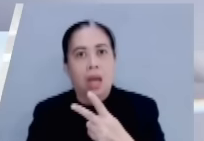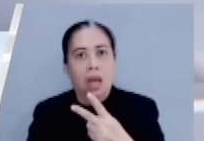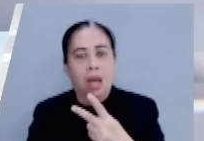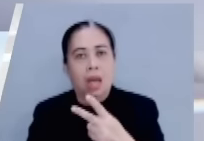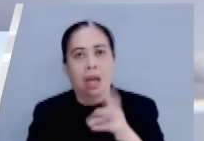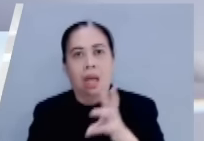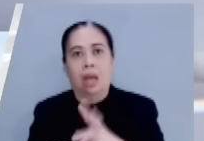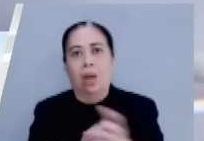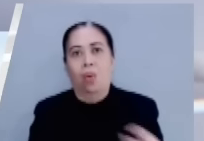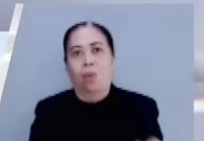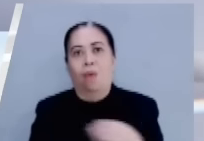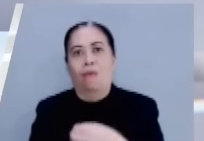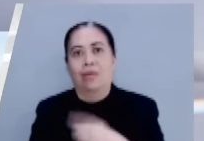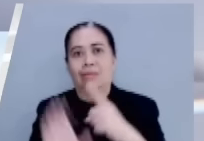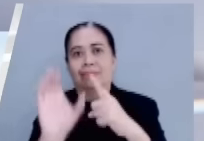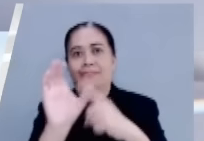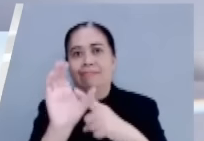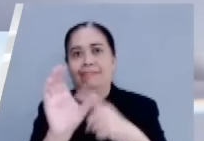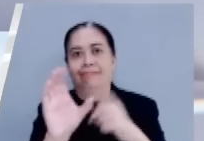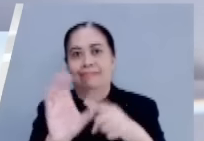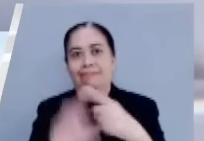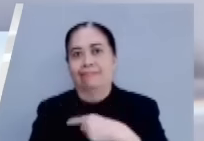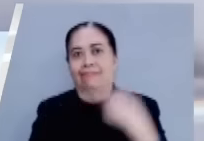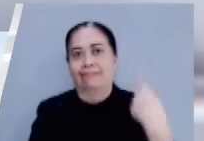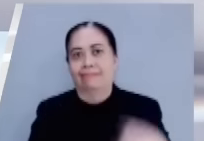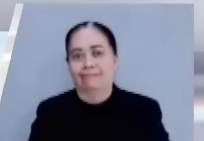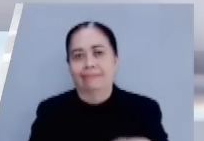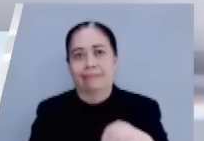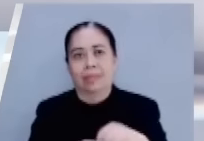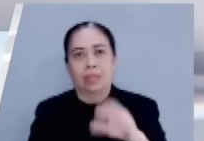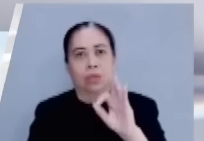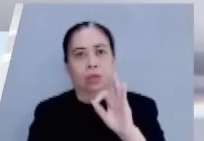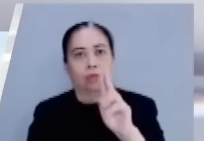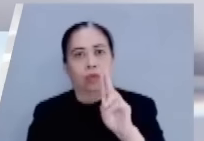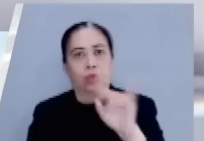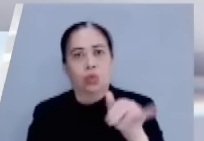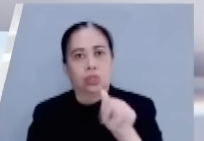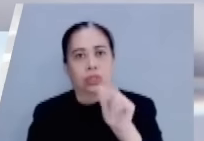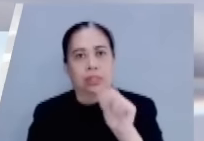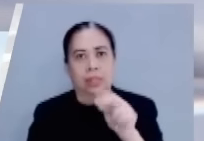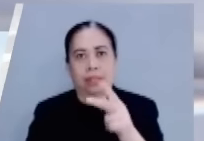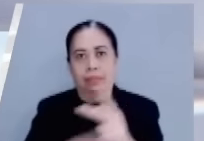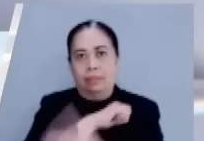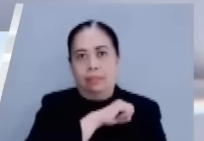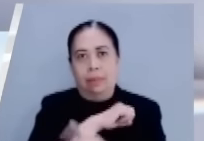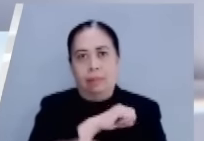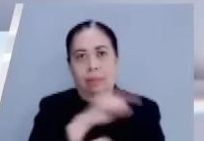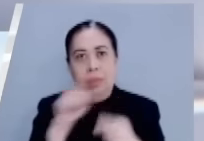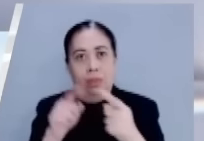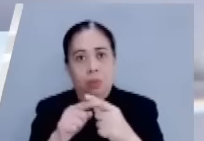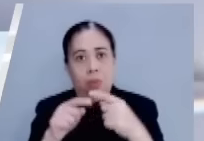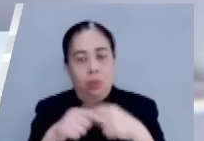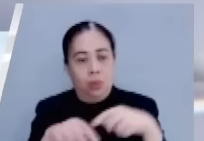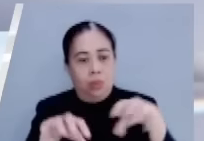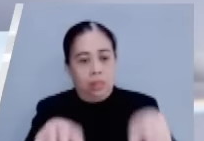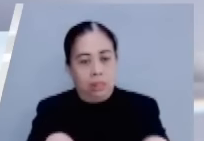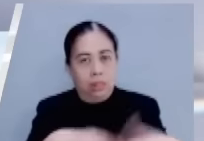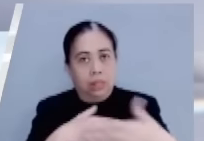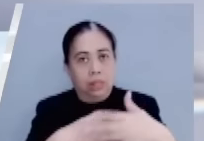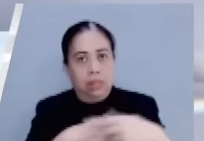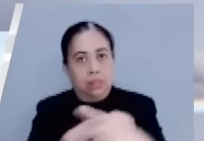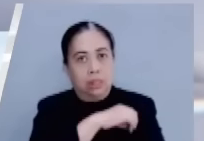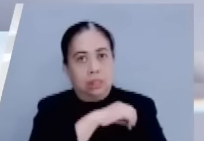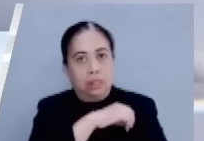ng Chinese Communist Party sa Fujian Province. At nang ipakita nila sa katabing village ang litrato ni Guo, kinilala siya